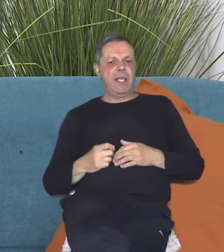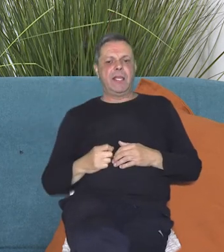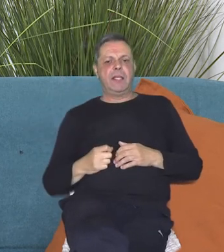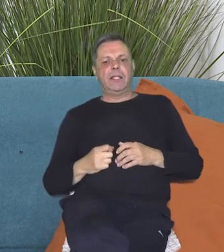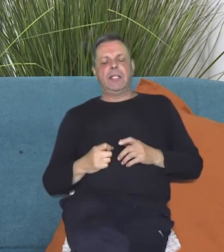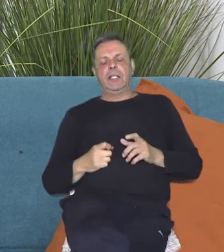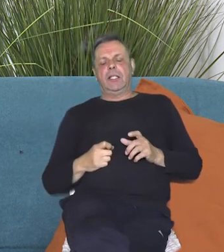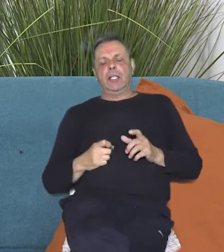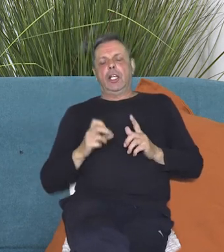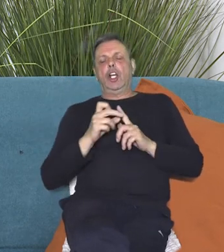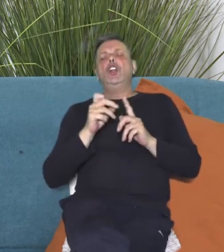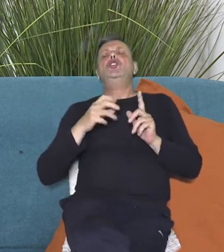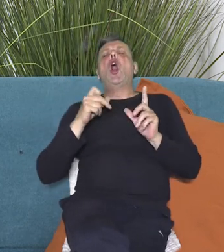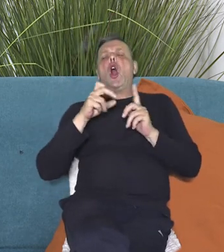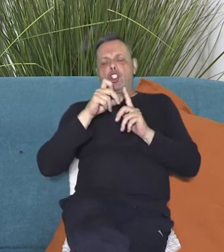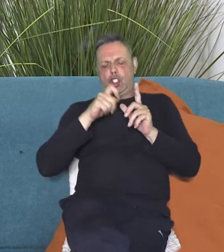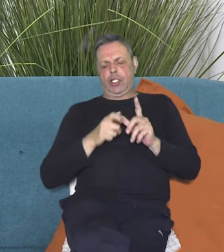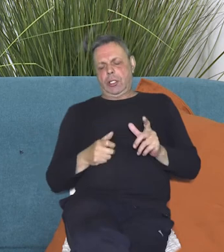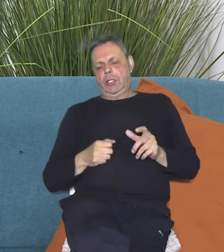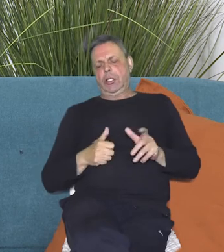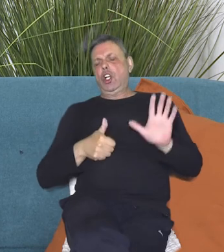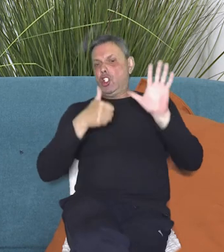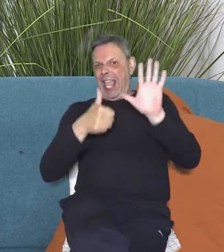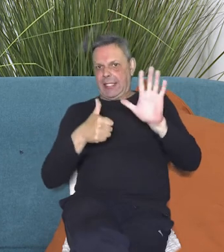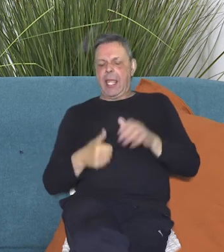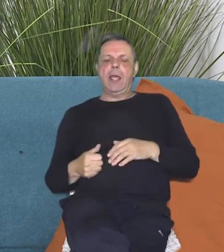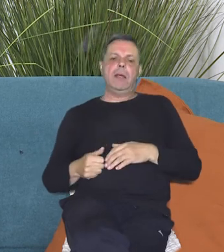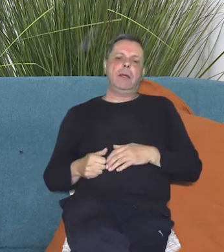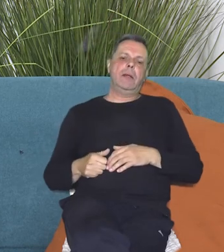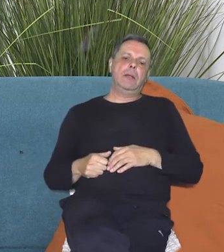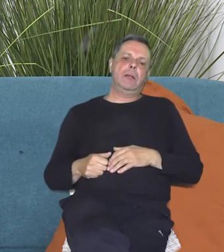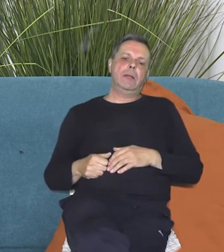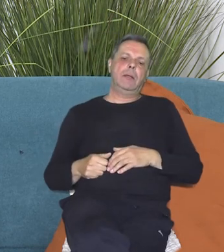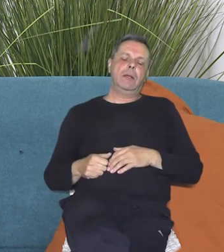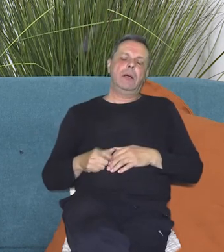kralj King George VI, jel? Kralj George VI, on je